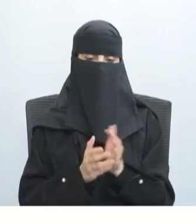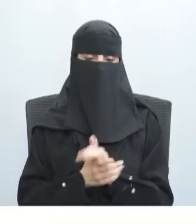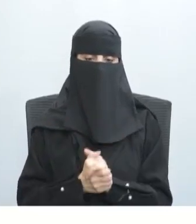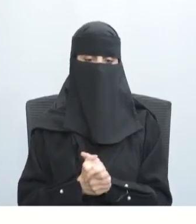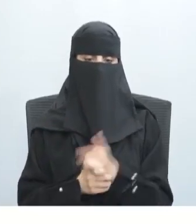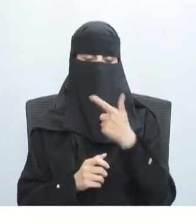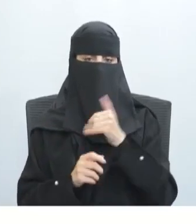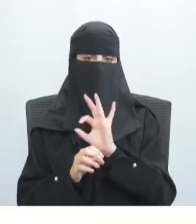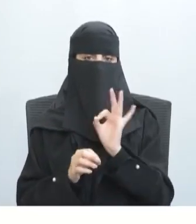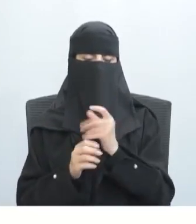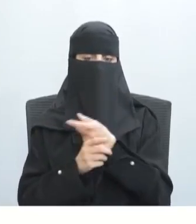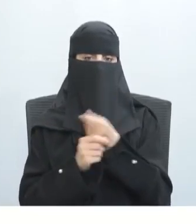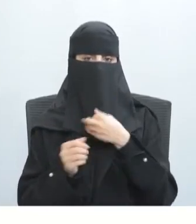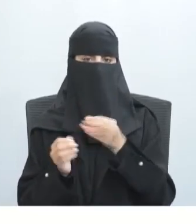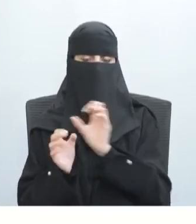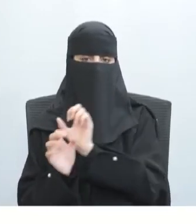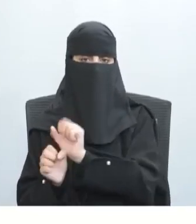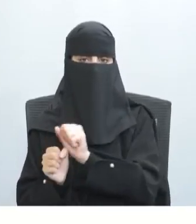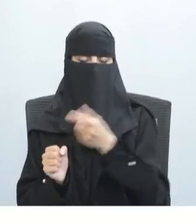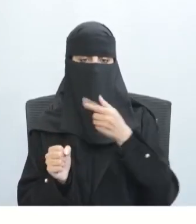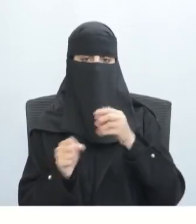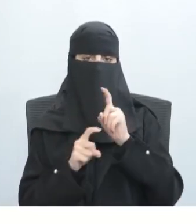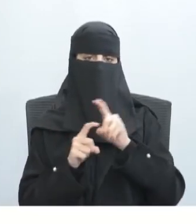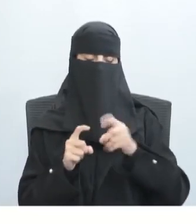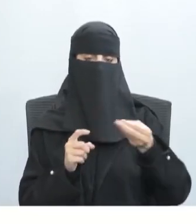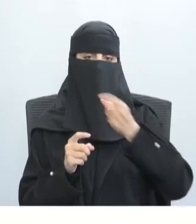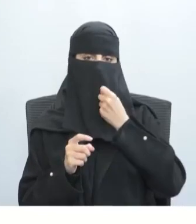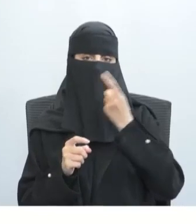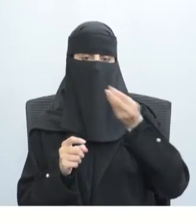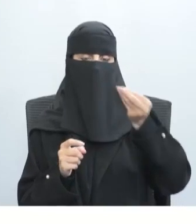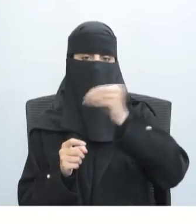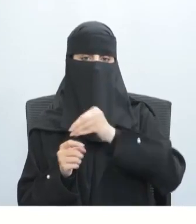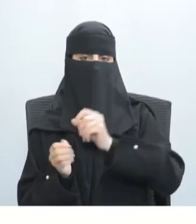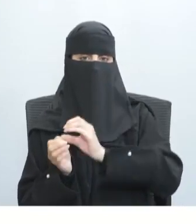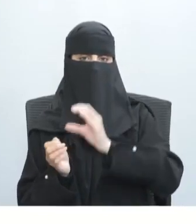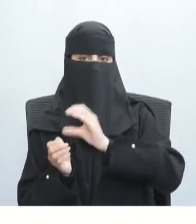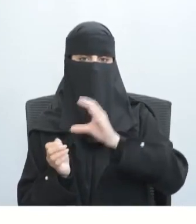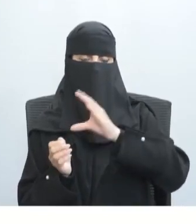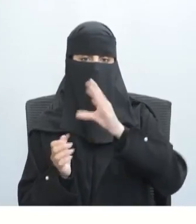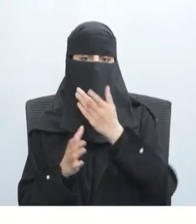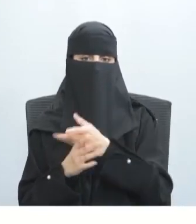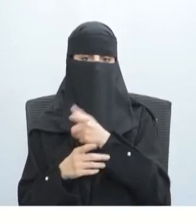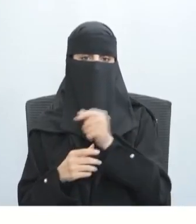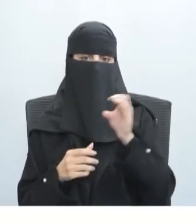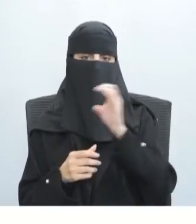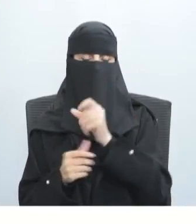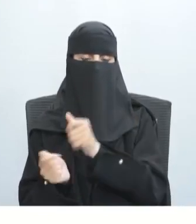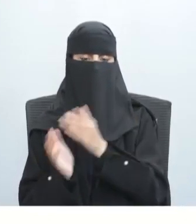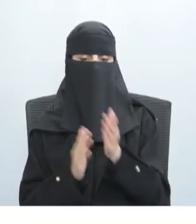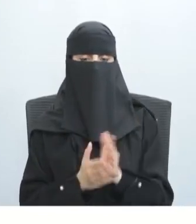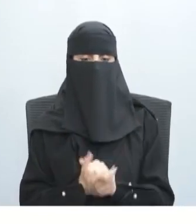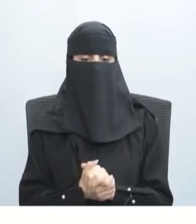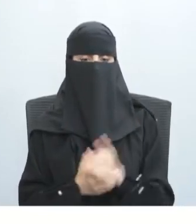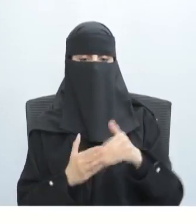تودع مبلغ معين مقابل ارباح او عاد سنوي كل سنه سيزداد هذا المبلغ نظير هذا العائد اما